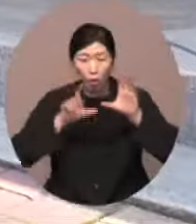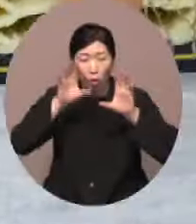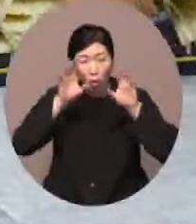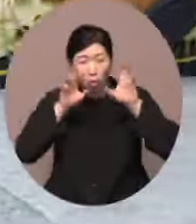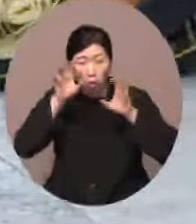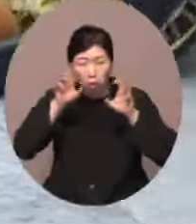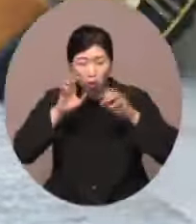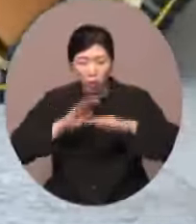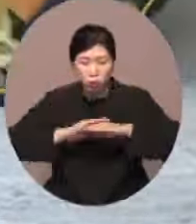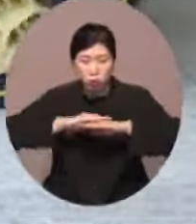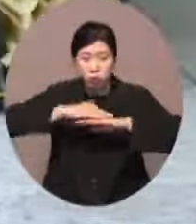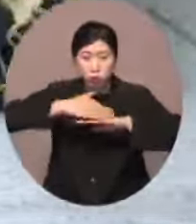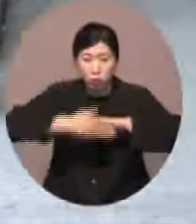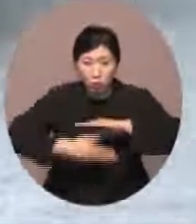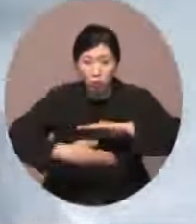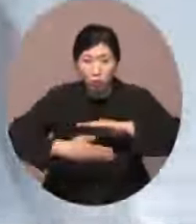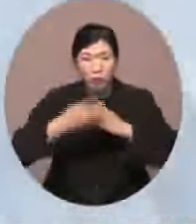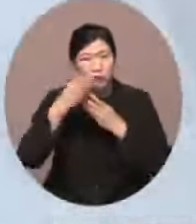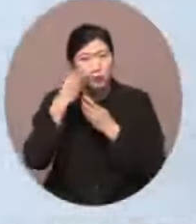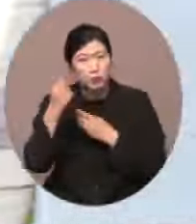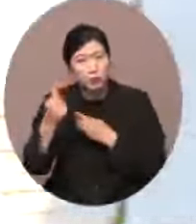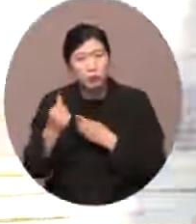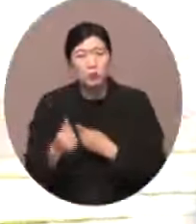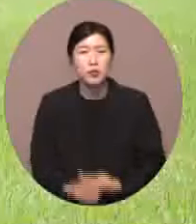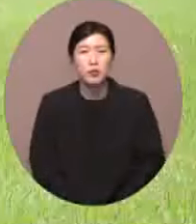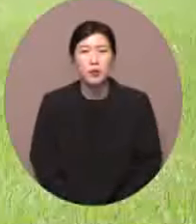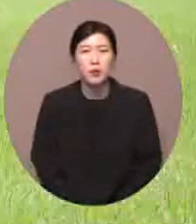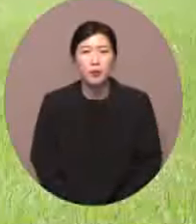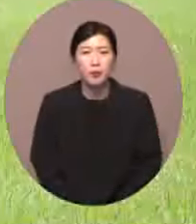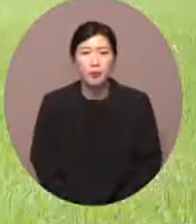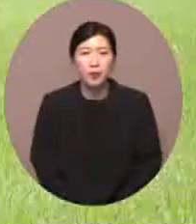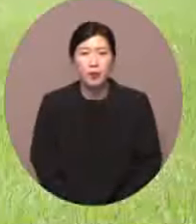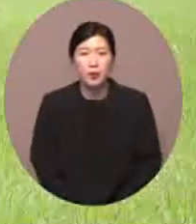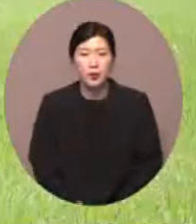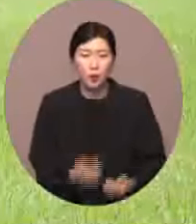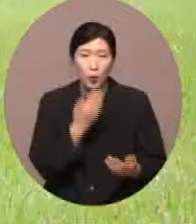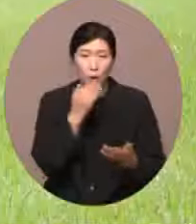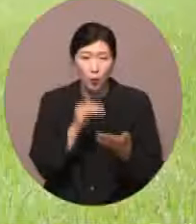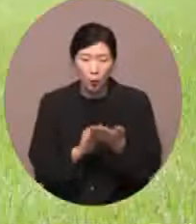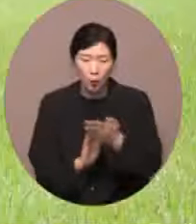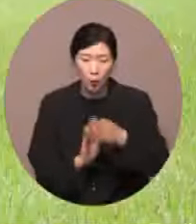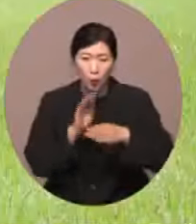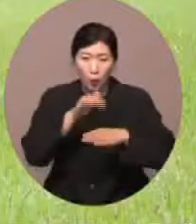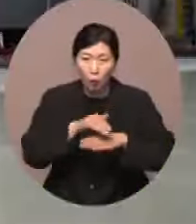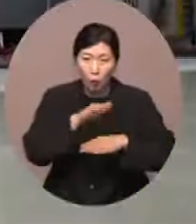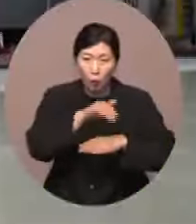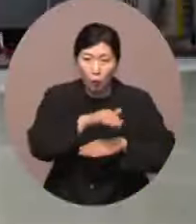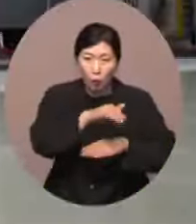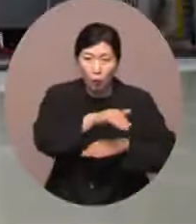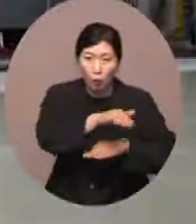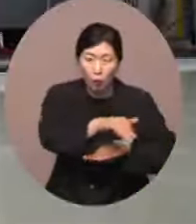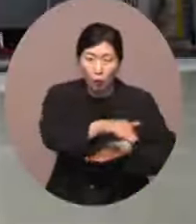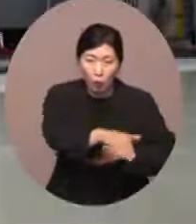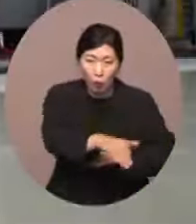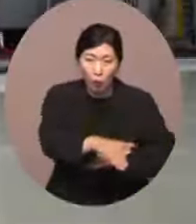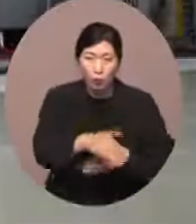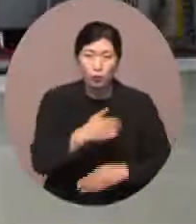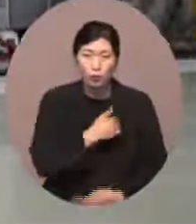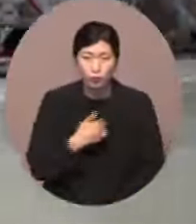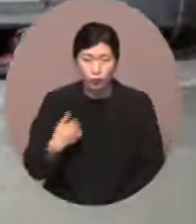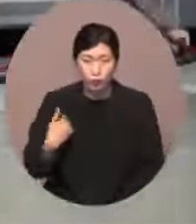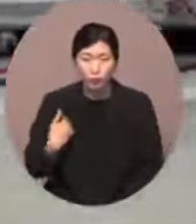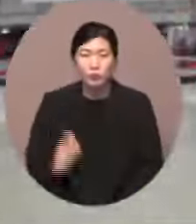갑자기 말랑해지는 자연스럽게 넘어갑니다 바퀴가 장애물에 맞춰어 변하는 건데 바위를 넘는데도 문제가